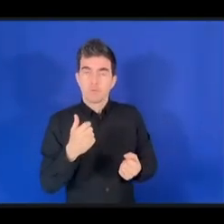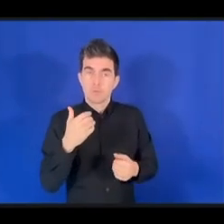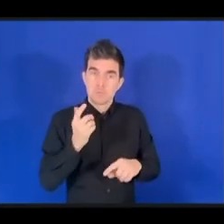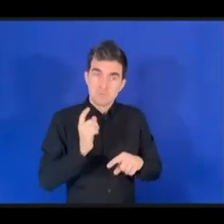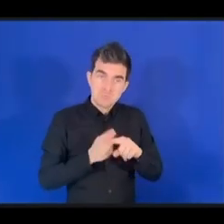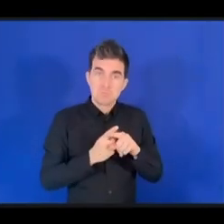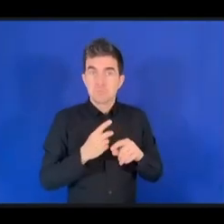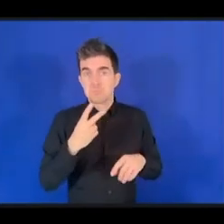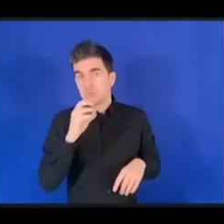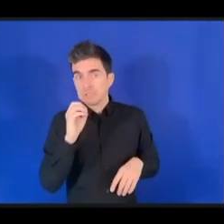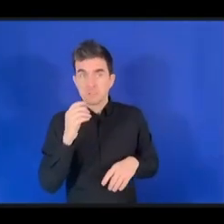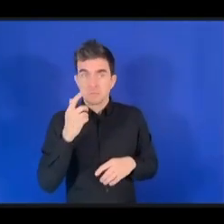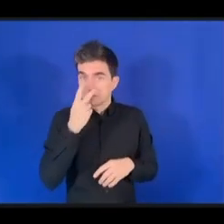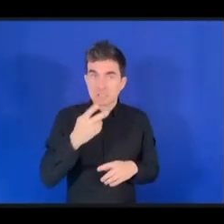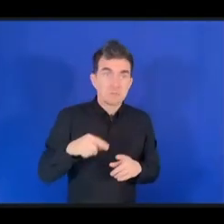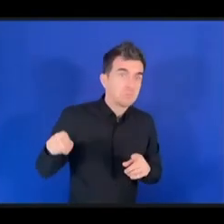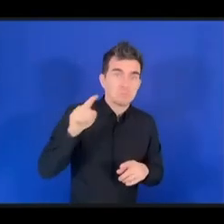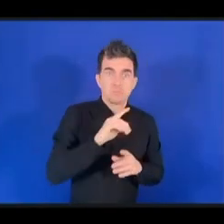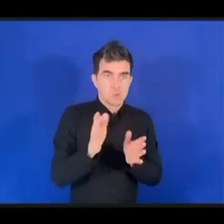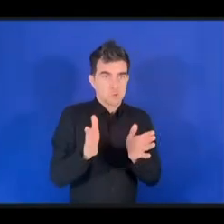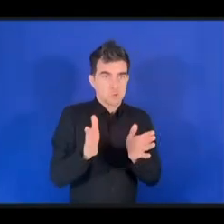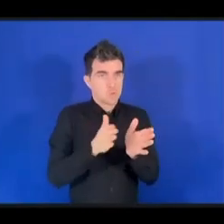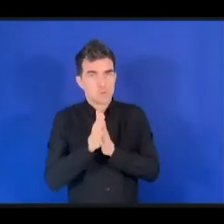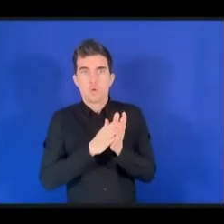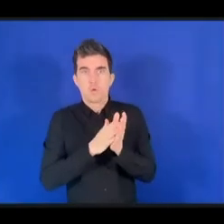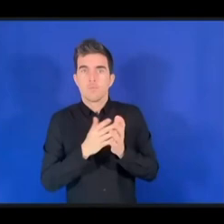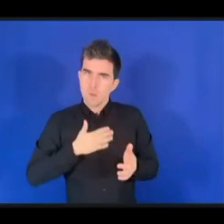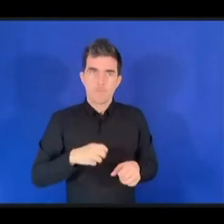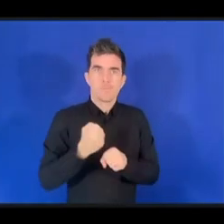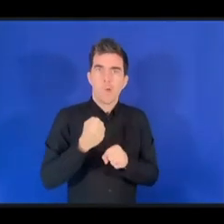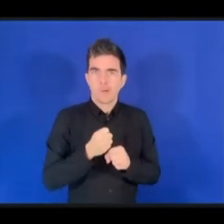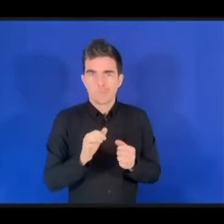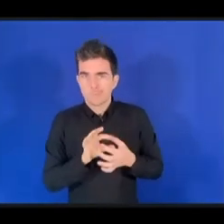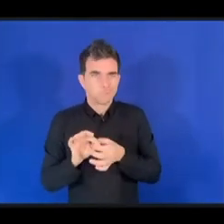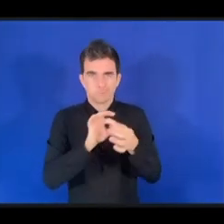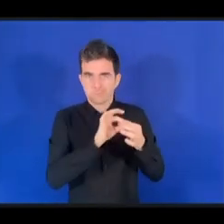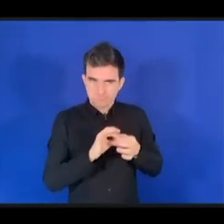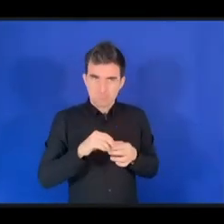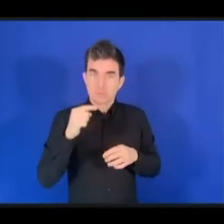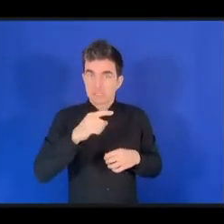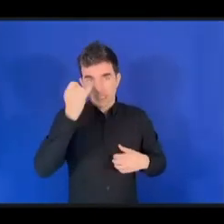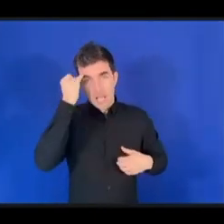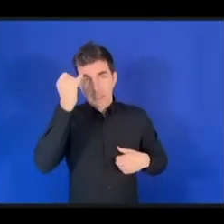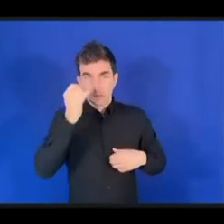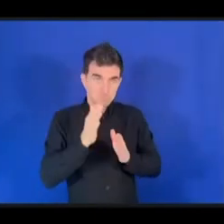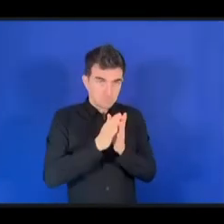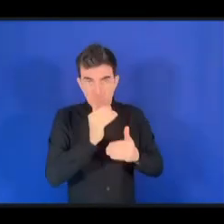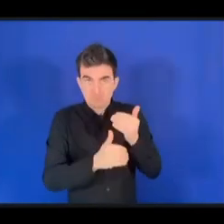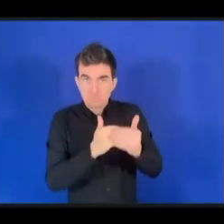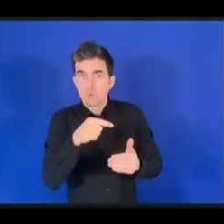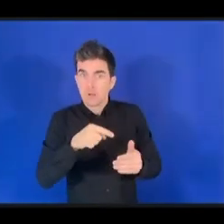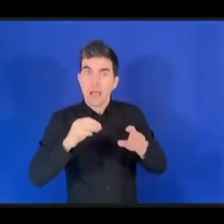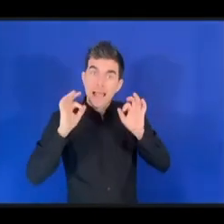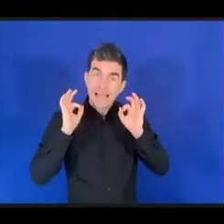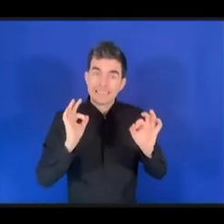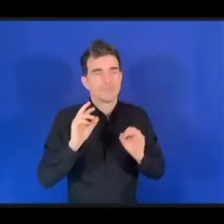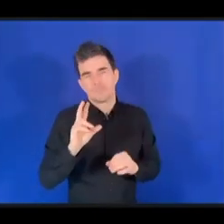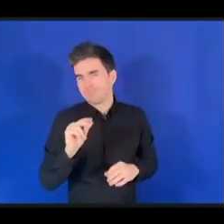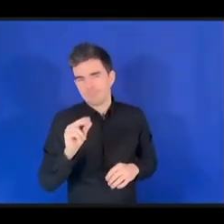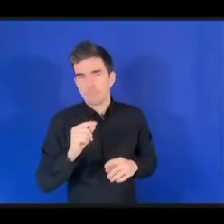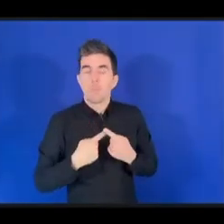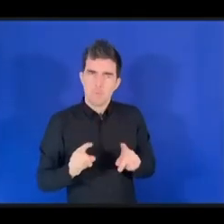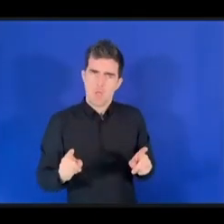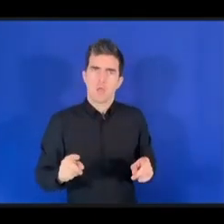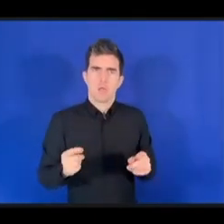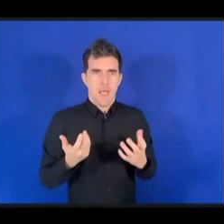も実行されておりますけれども今現在のigfのプラットフォームというのはパーフェクトではありませんが我々の声を届けるためにお互い